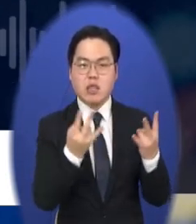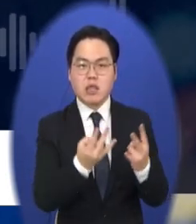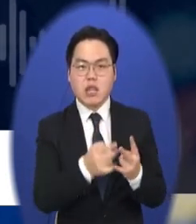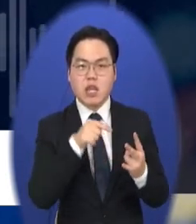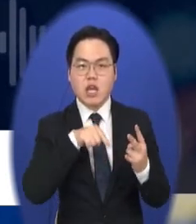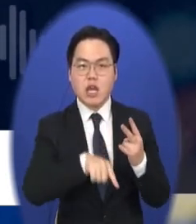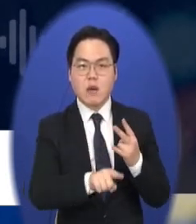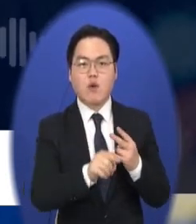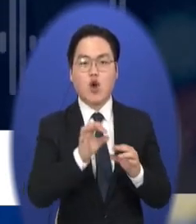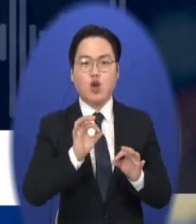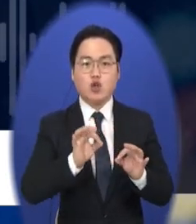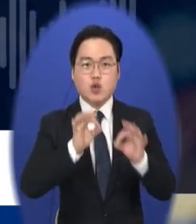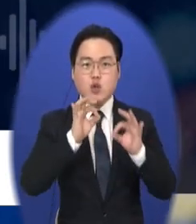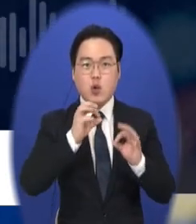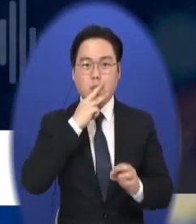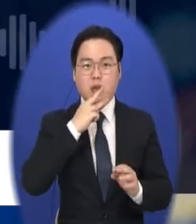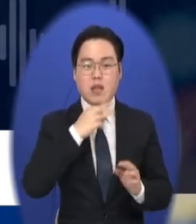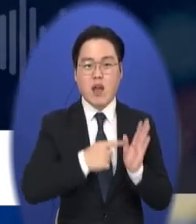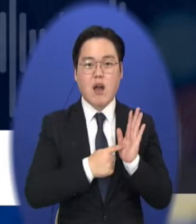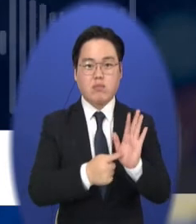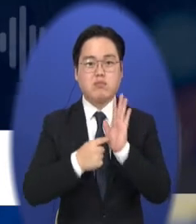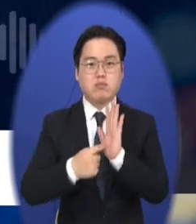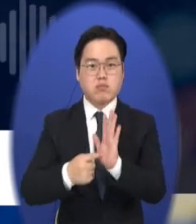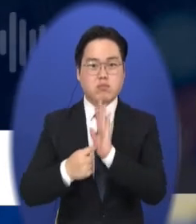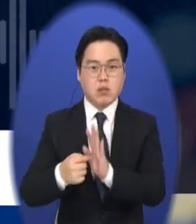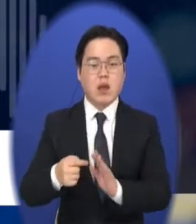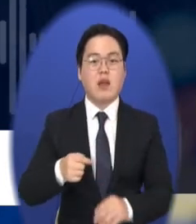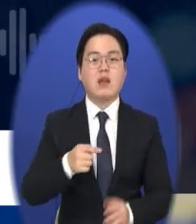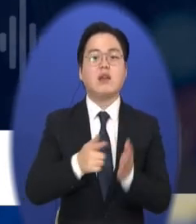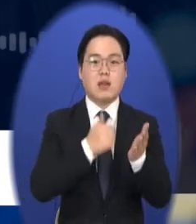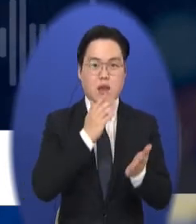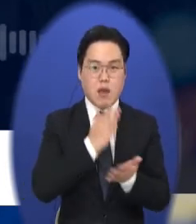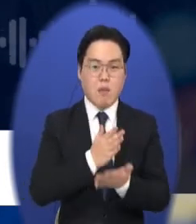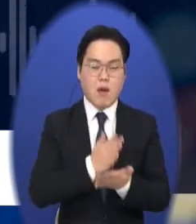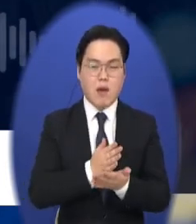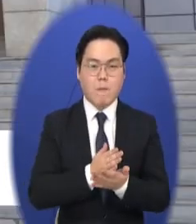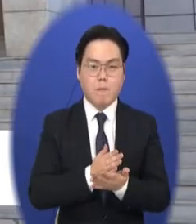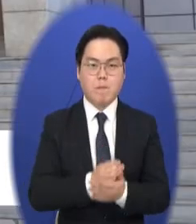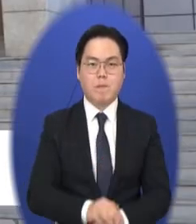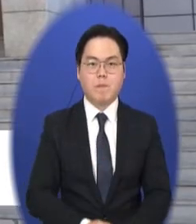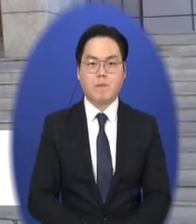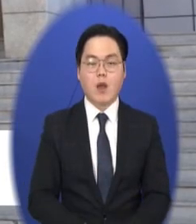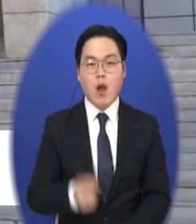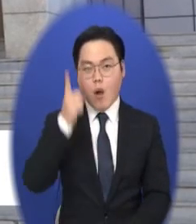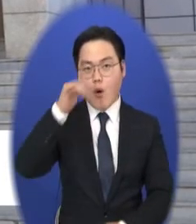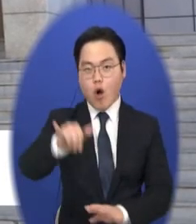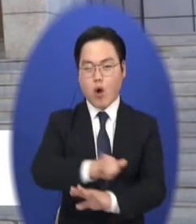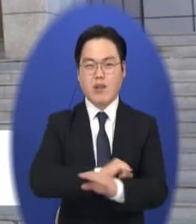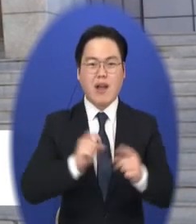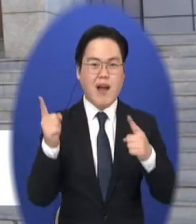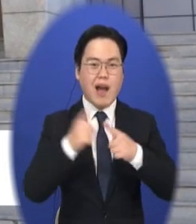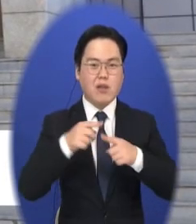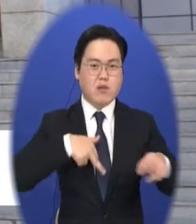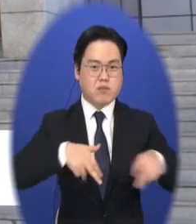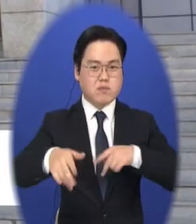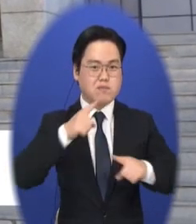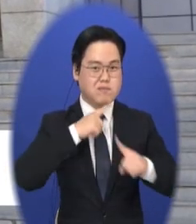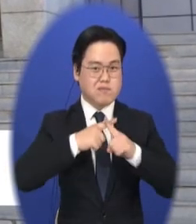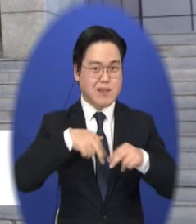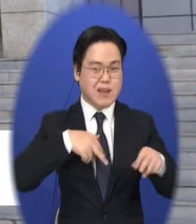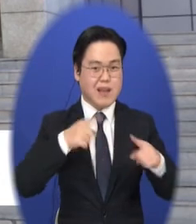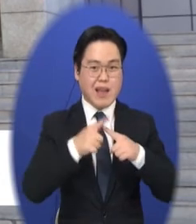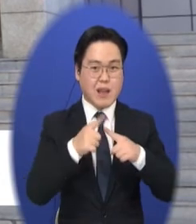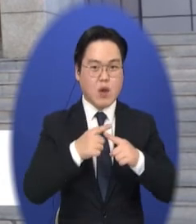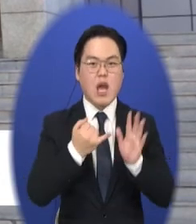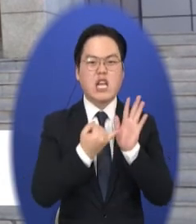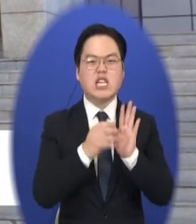одоо сайн талаас нь дамжуулах үүднээс, ажлын байр хадгалах үүднээс бол хичээх зүйтэй. Монгол улс хатуу хөл хорионы үеэр өдөрт 60